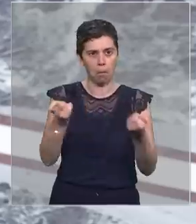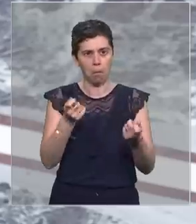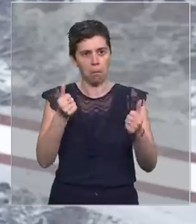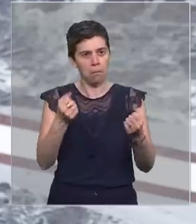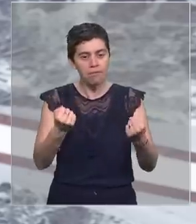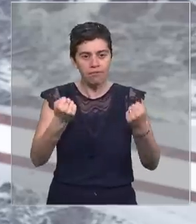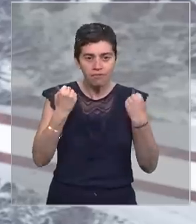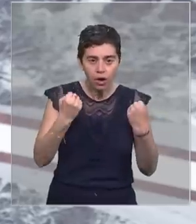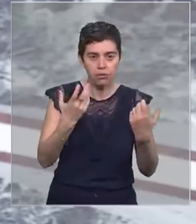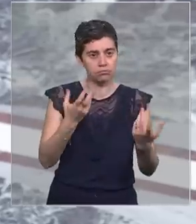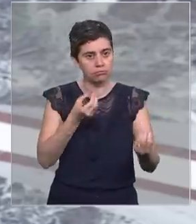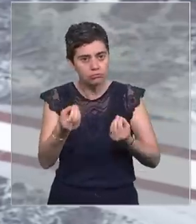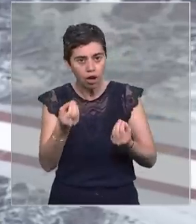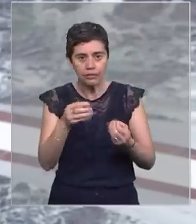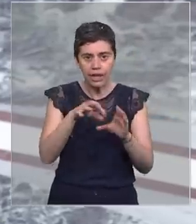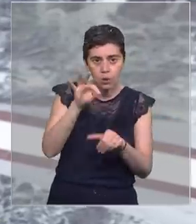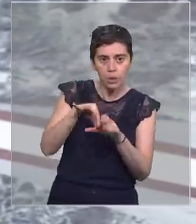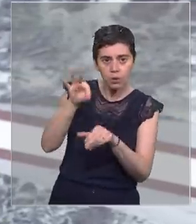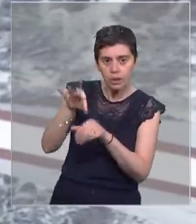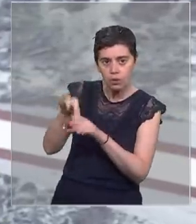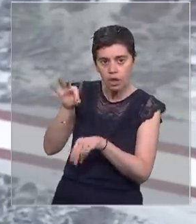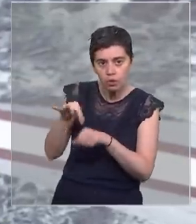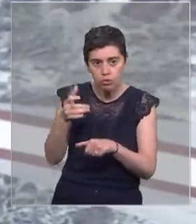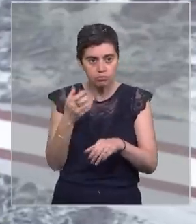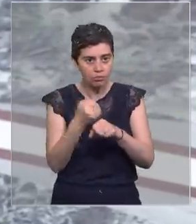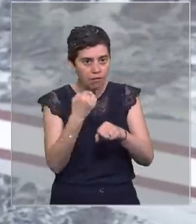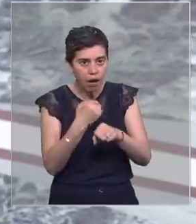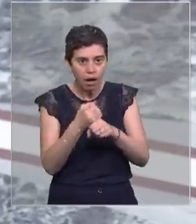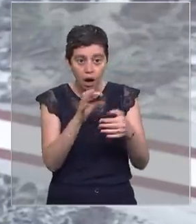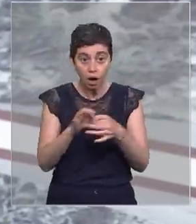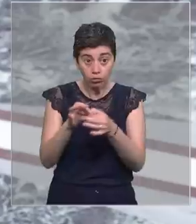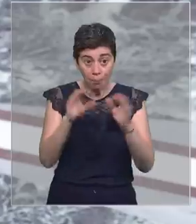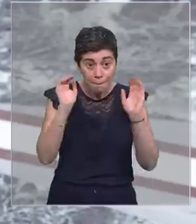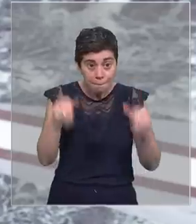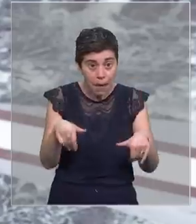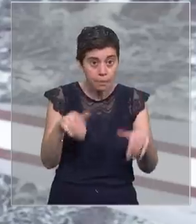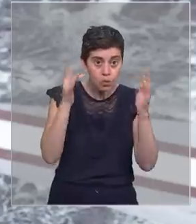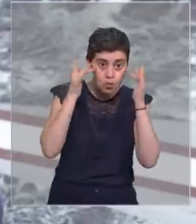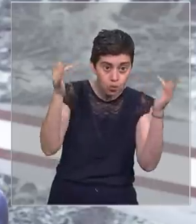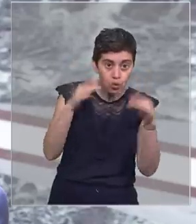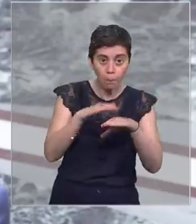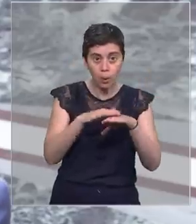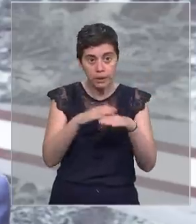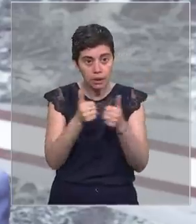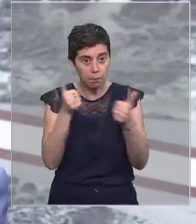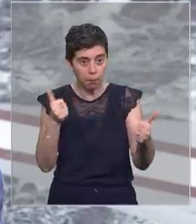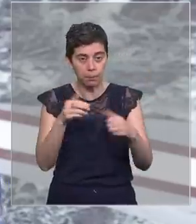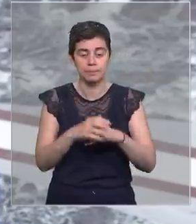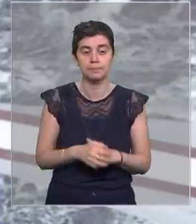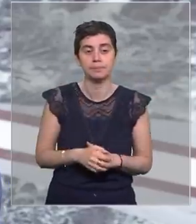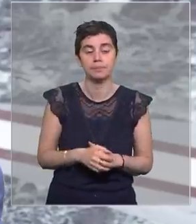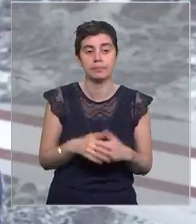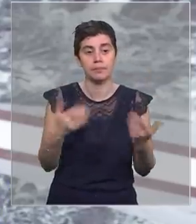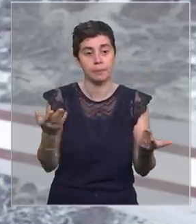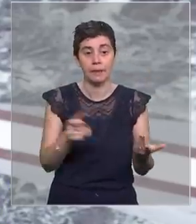faire travailler ensemble des élus de territoires et de cultures politiques diverses. Je le sais, les attentes de nos